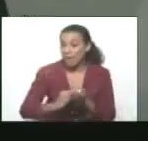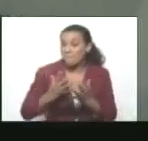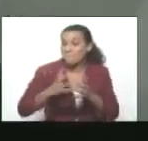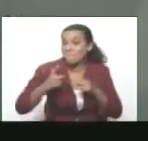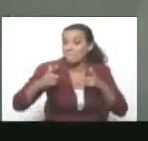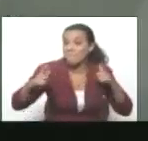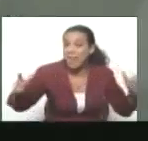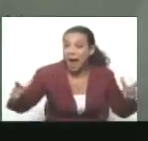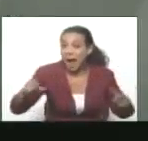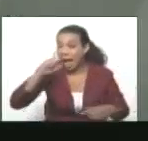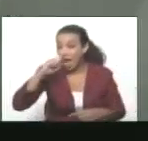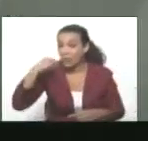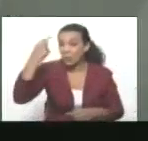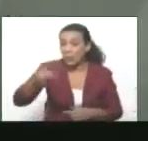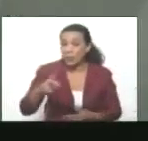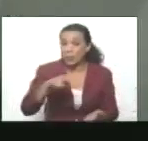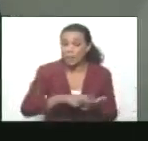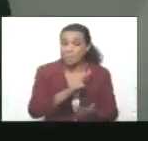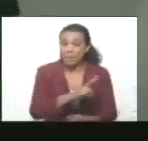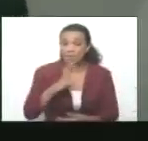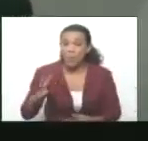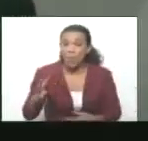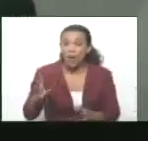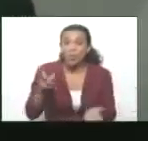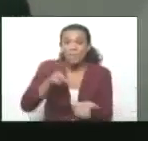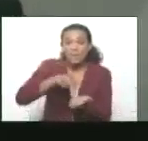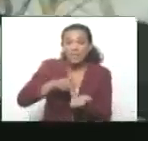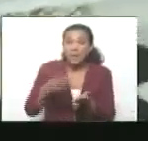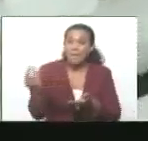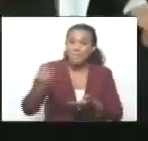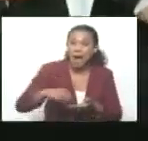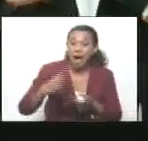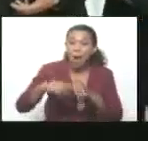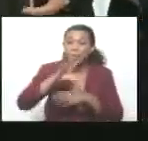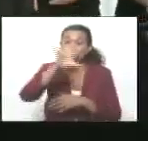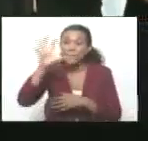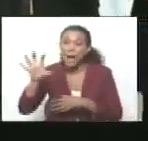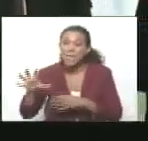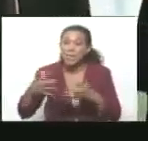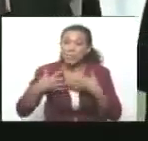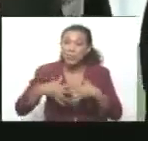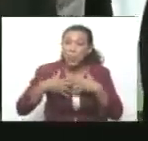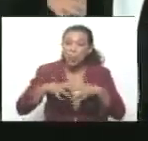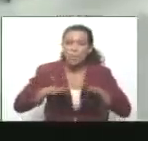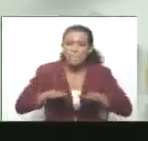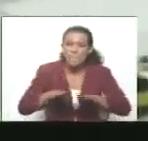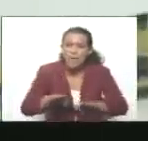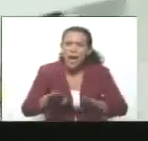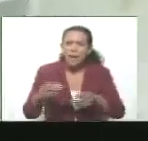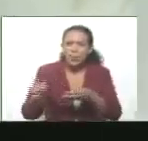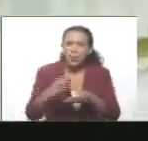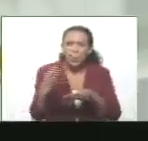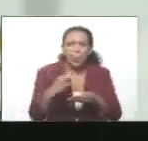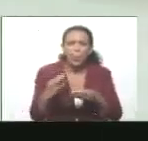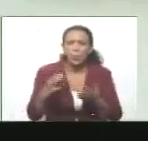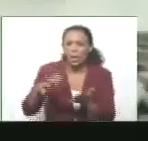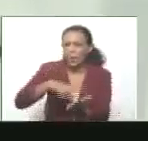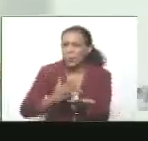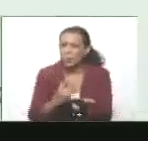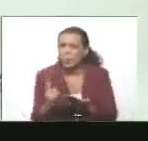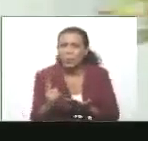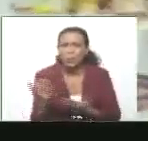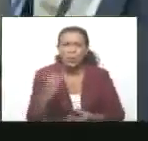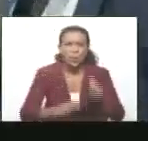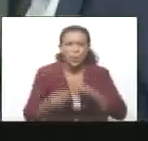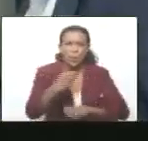grande para el año que viene y dándole participación a otros sectores como máquinas de agricultura.